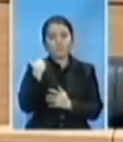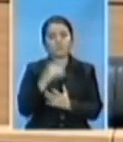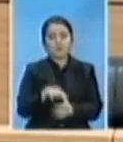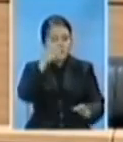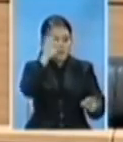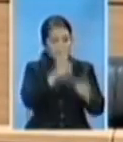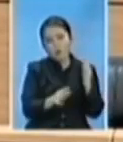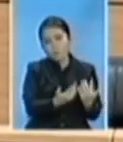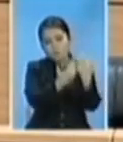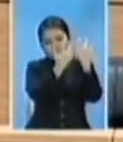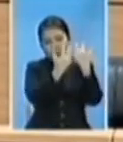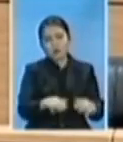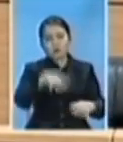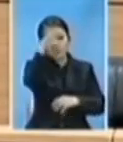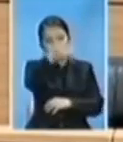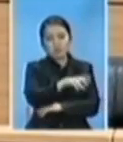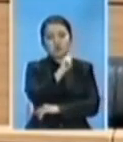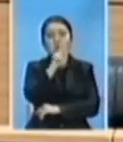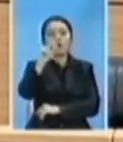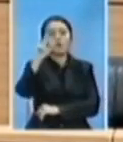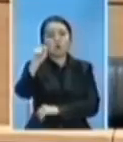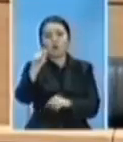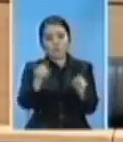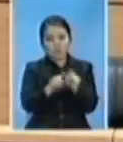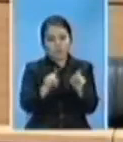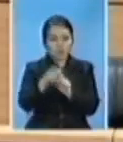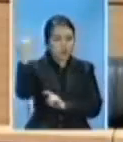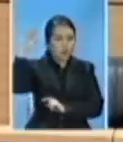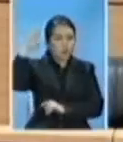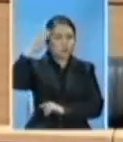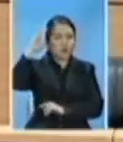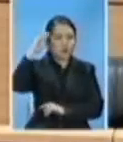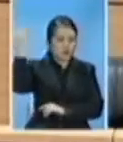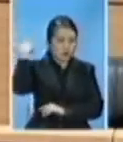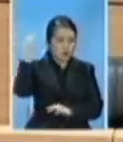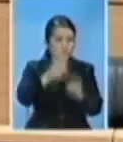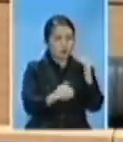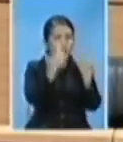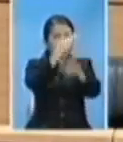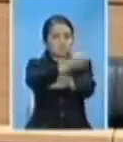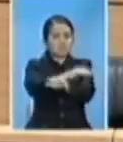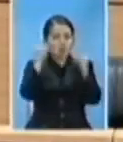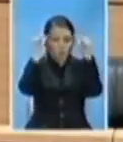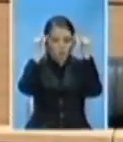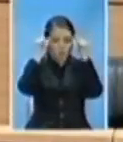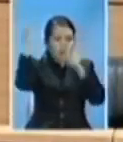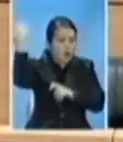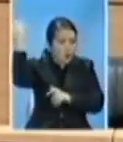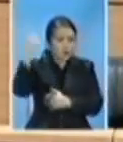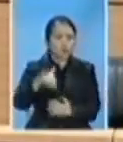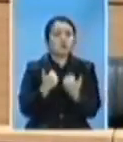ผาตึกกตปของพันเอกณรงค์กิตติขจรที่4แยกคอกวัวและวัน